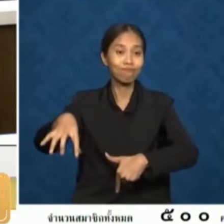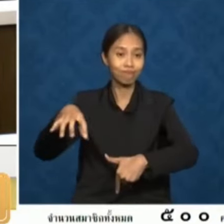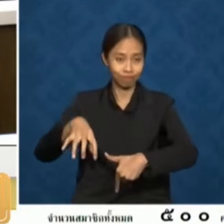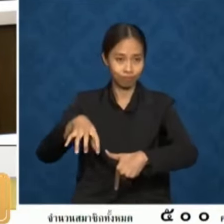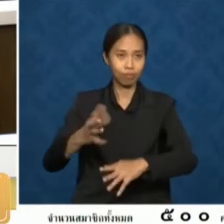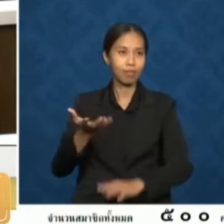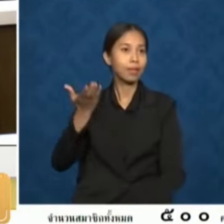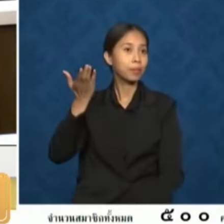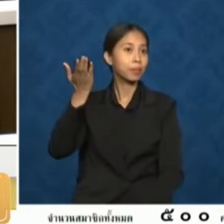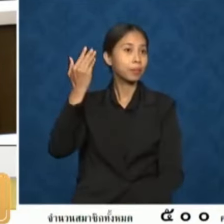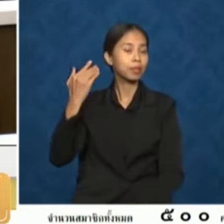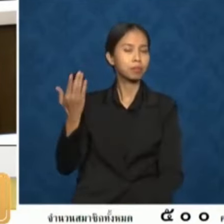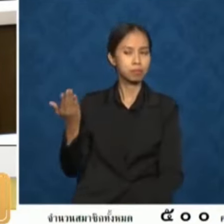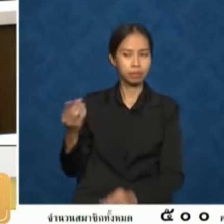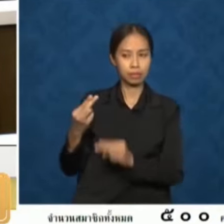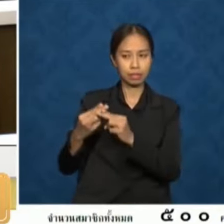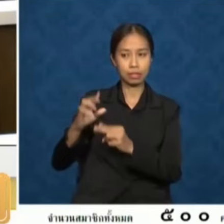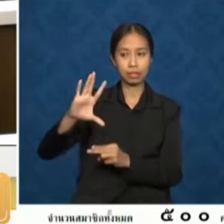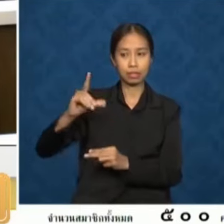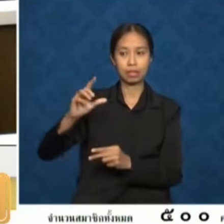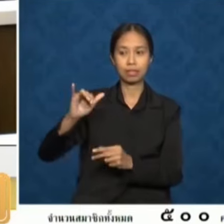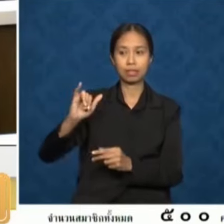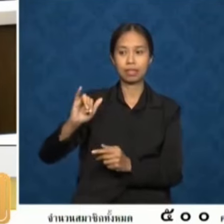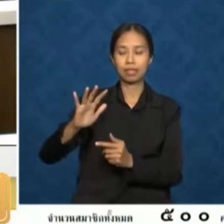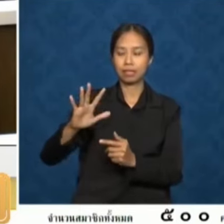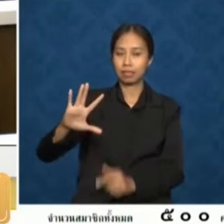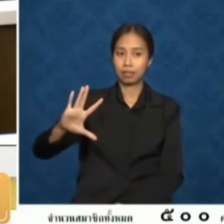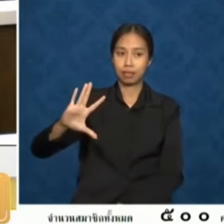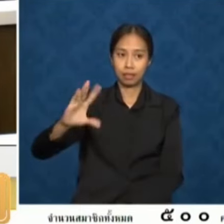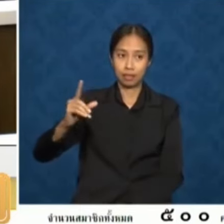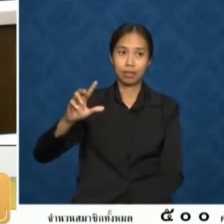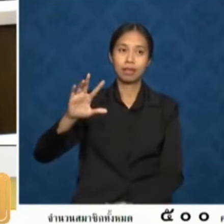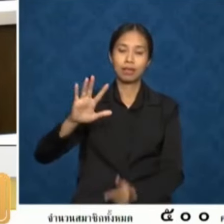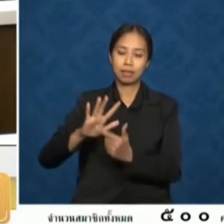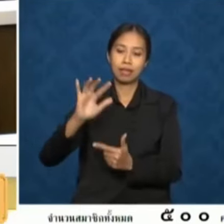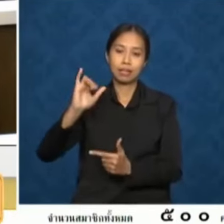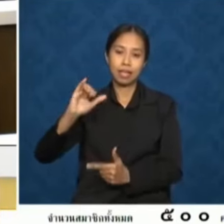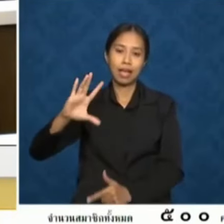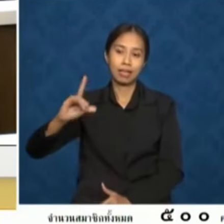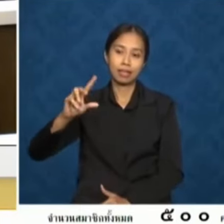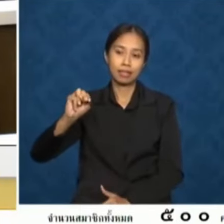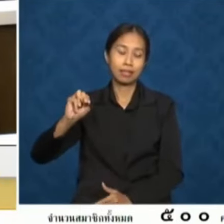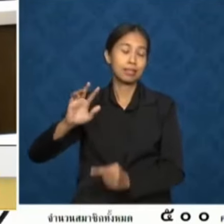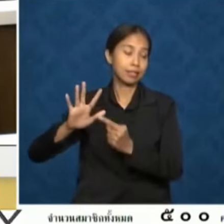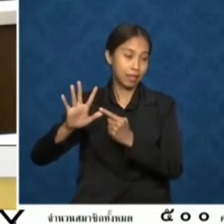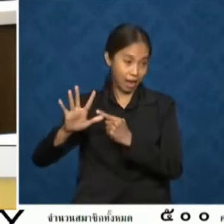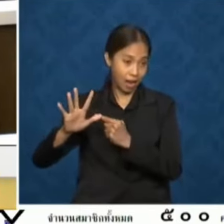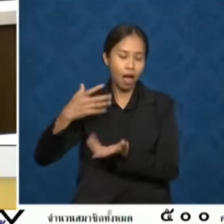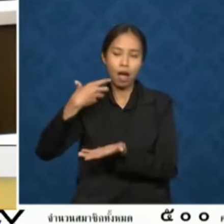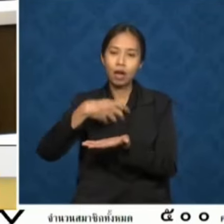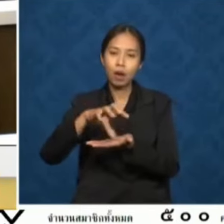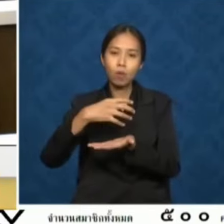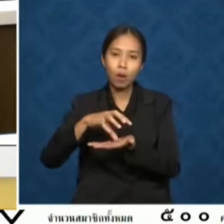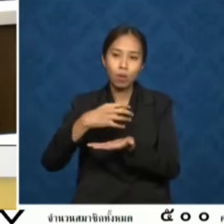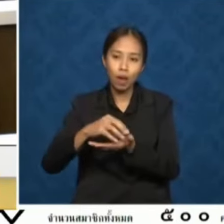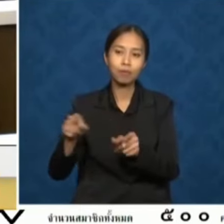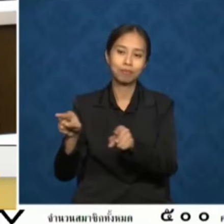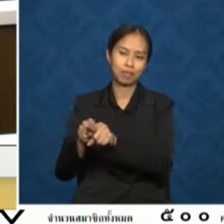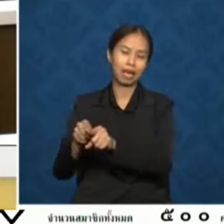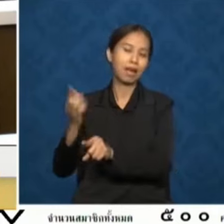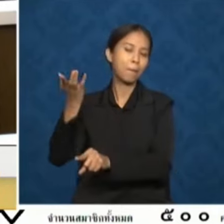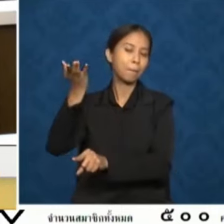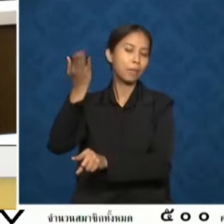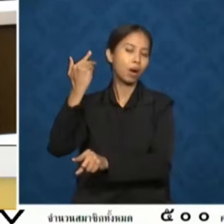ที่คุณชัยชนะเดชเดโชขออนุญาตที่เอ่ยนามซึ่งไม่เสียหายได้เล่าในฐานะที่ท่านเองก็เคยมาจากท้องถิ่น